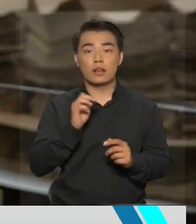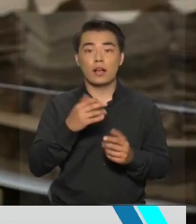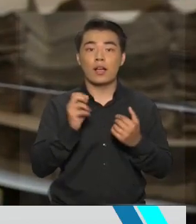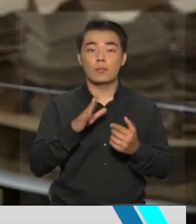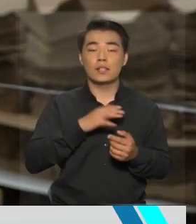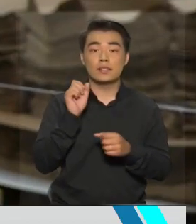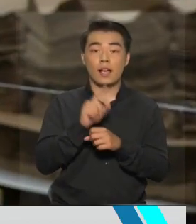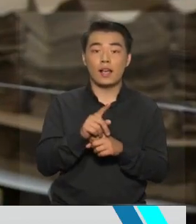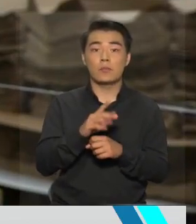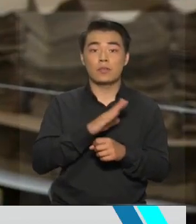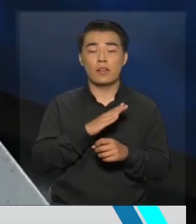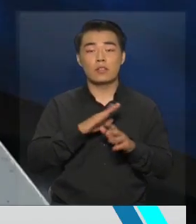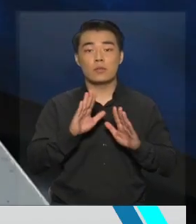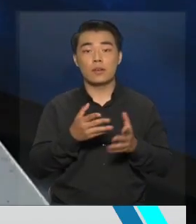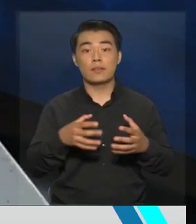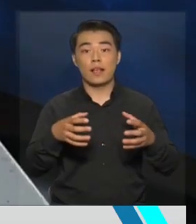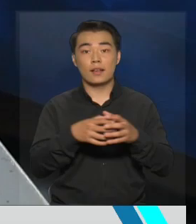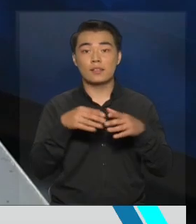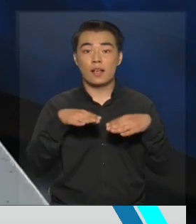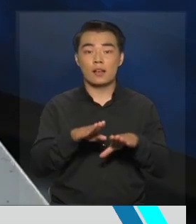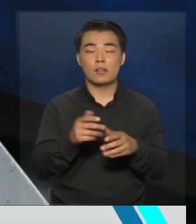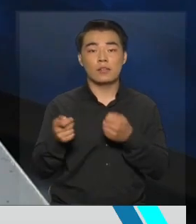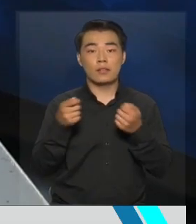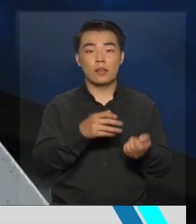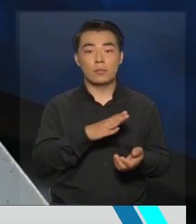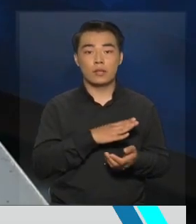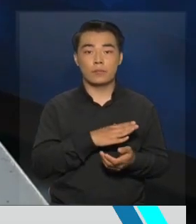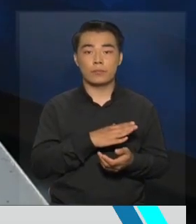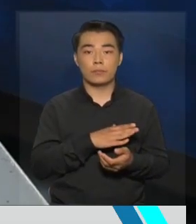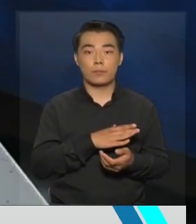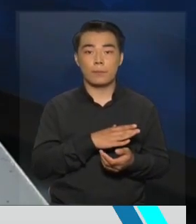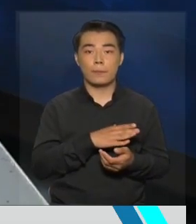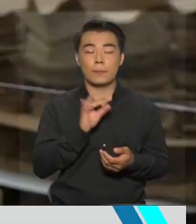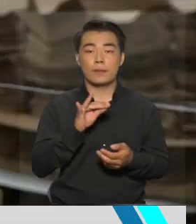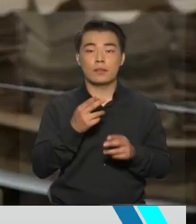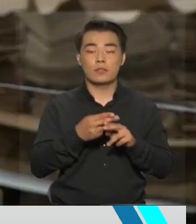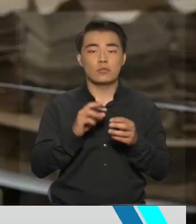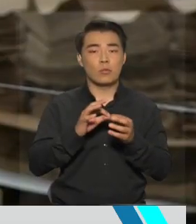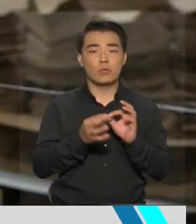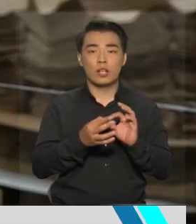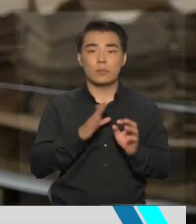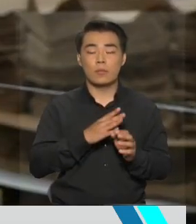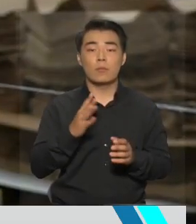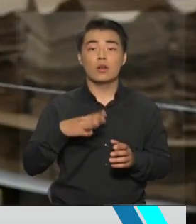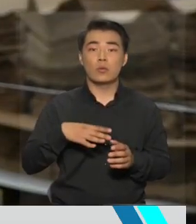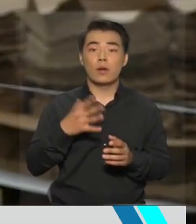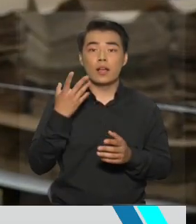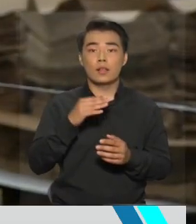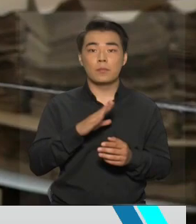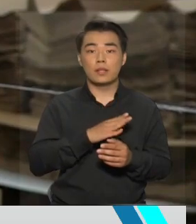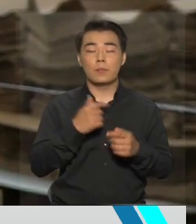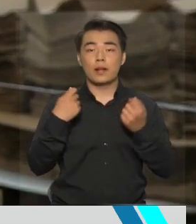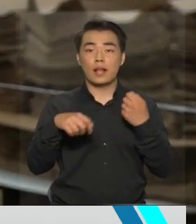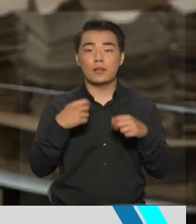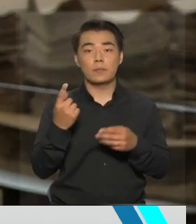на изготовление подобного станка, я его не выполнил до конца. Слишком сложный был. Потом дочь сказала, что давай